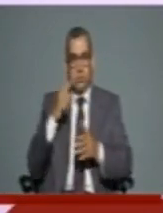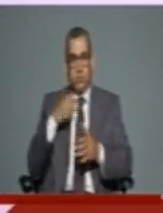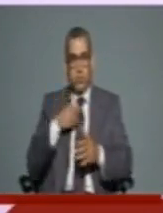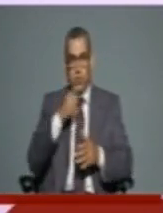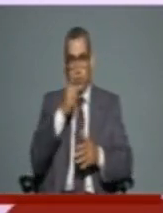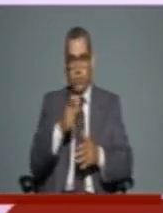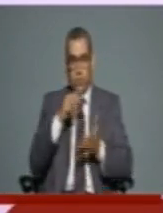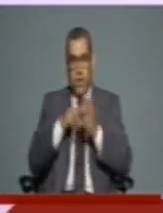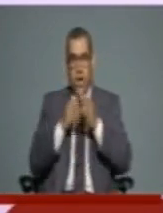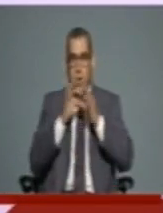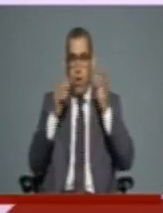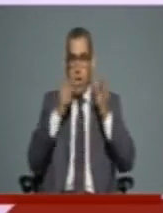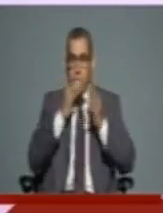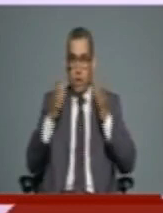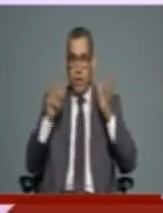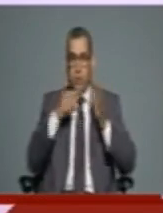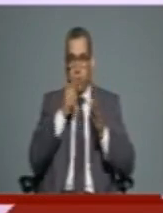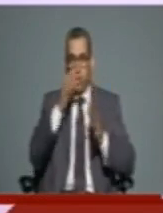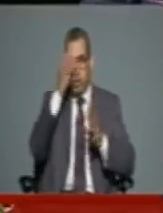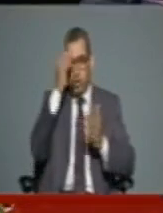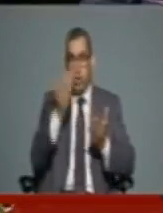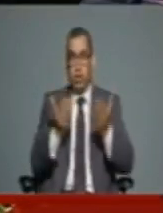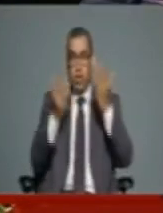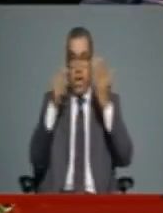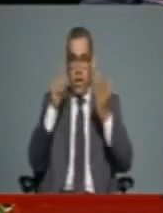كتير، انما ان شاء الله يتم